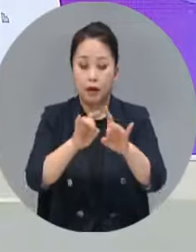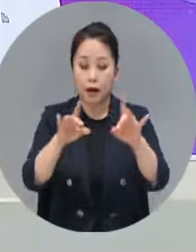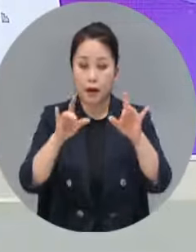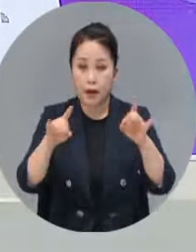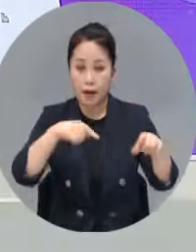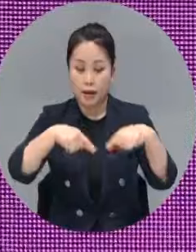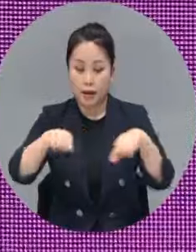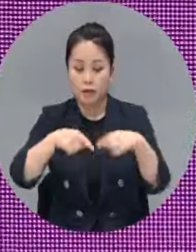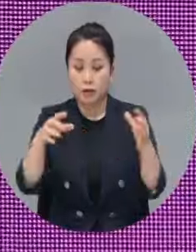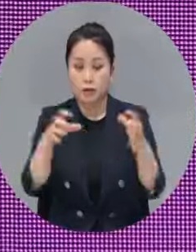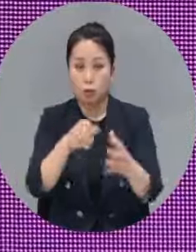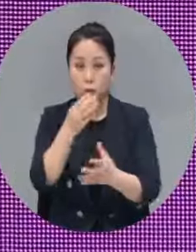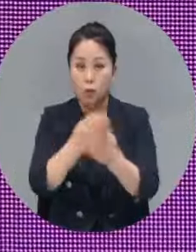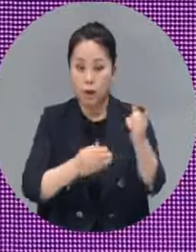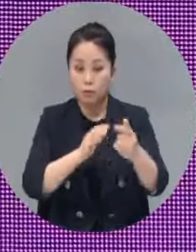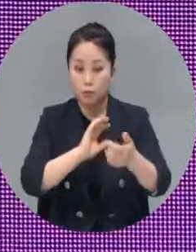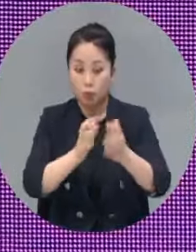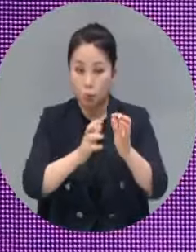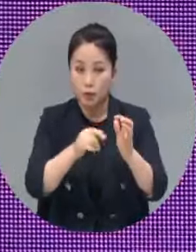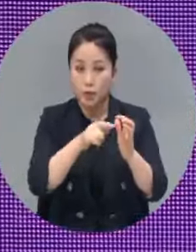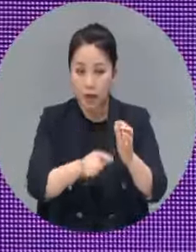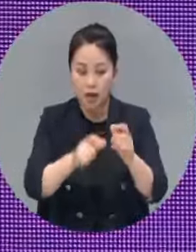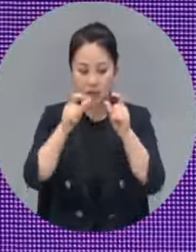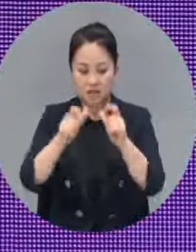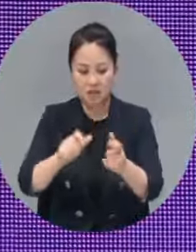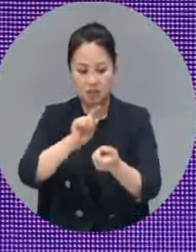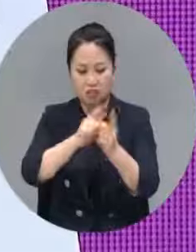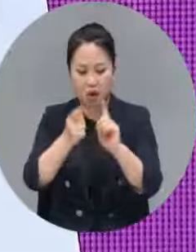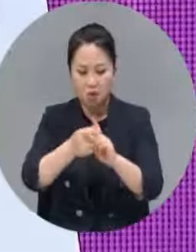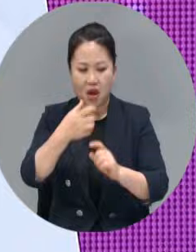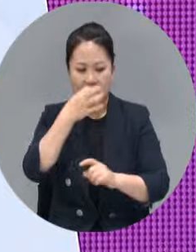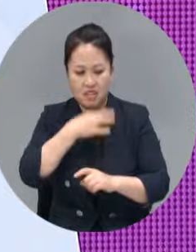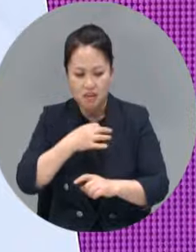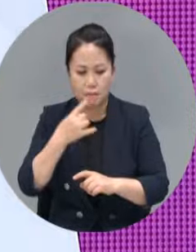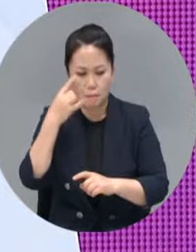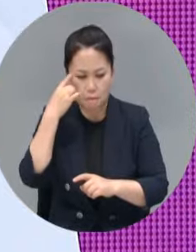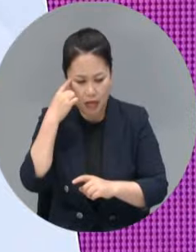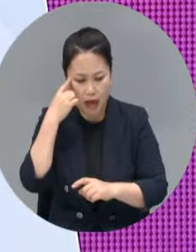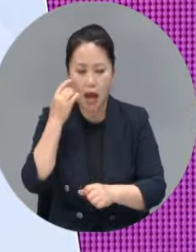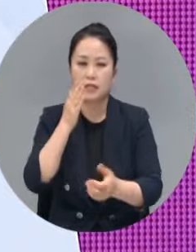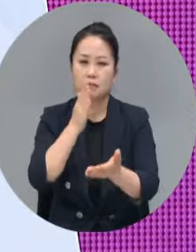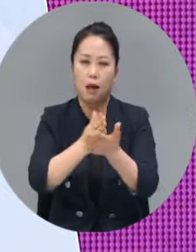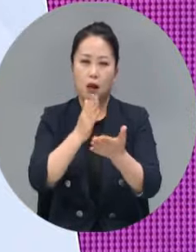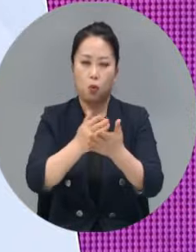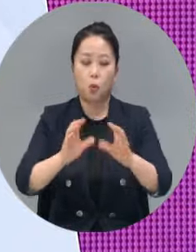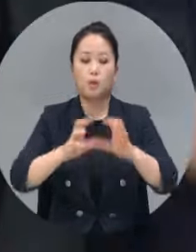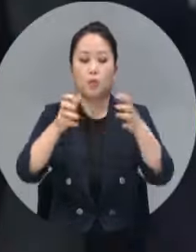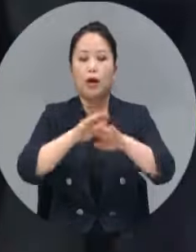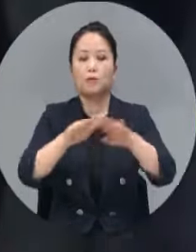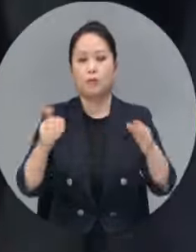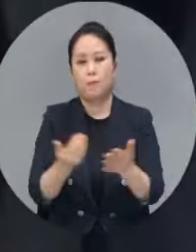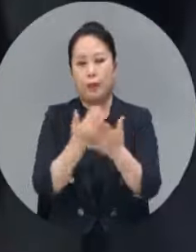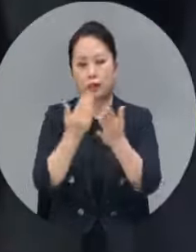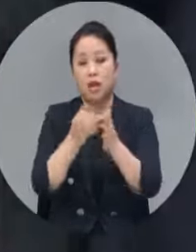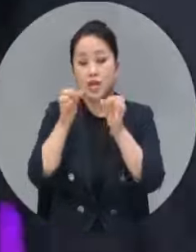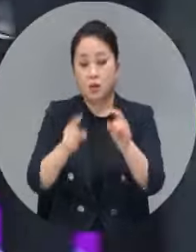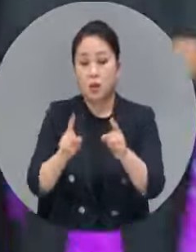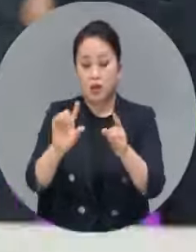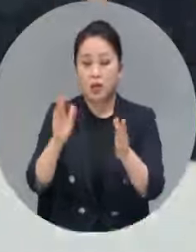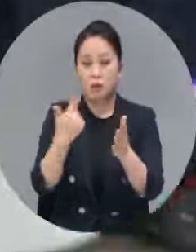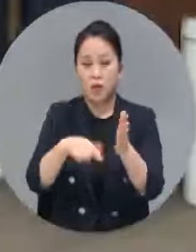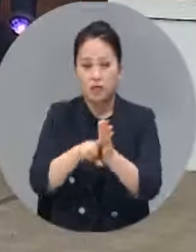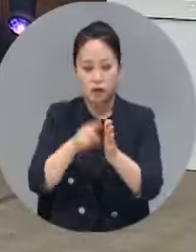행정통합 논의가 지역간 소모적 경쟁이 아닌 국가 균형 발전의 계기가 될 수 있도록 지혜를 모아야 한다고